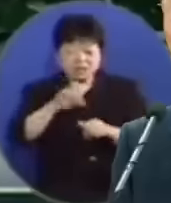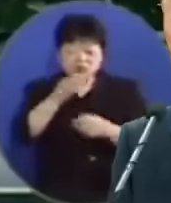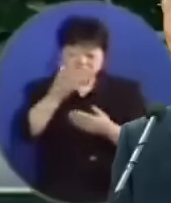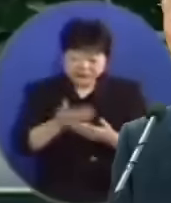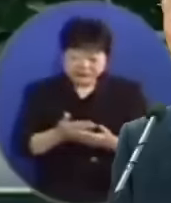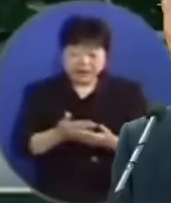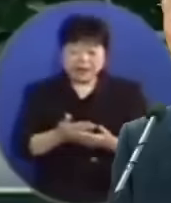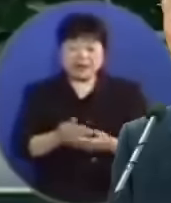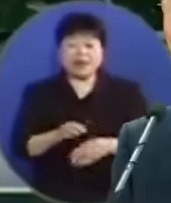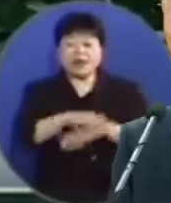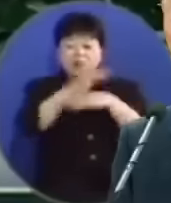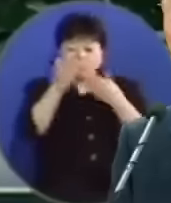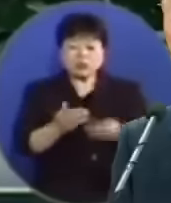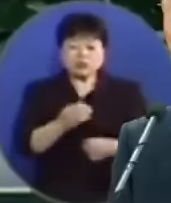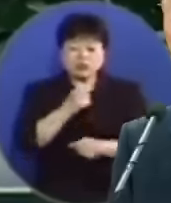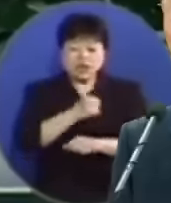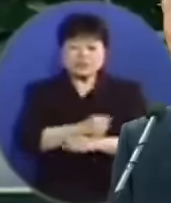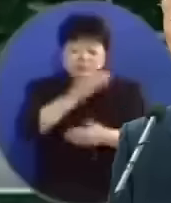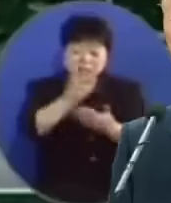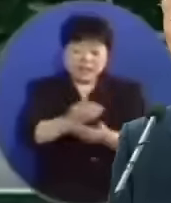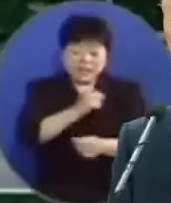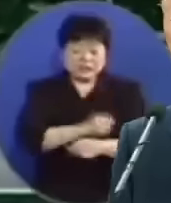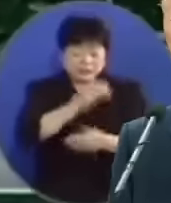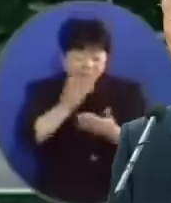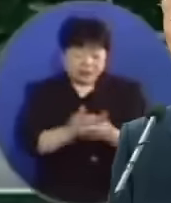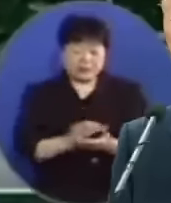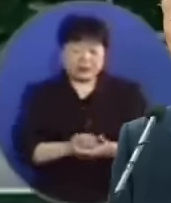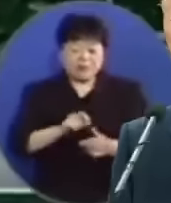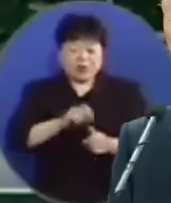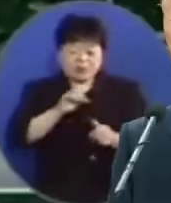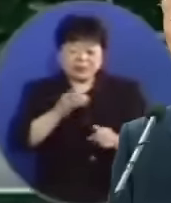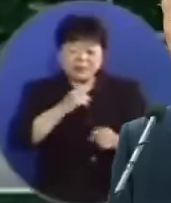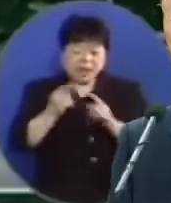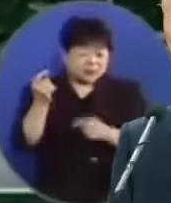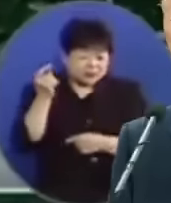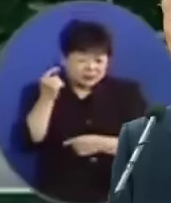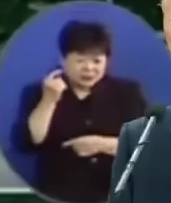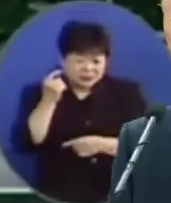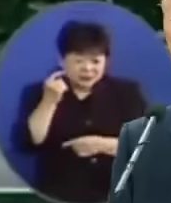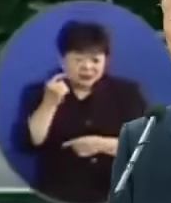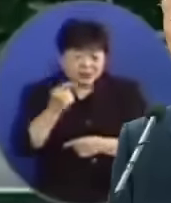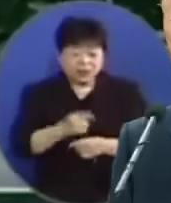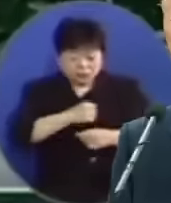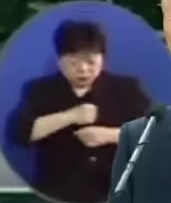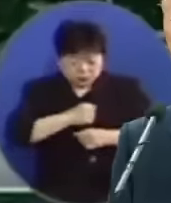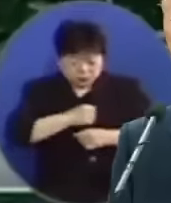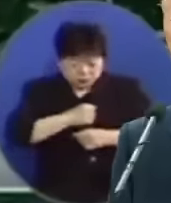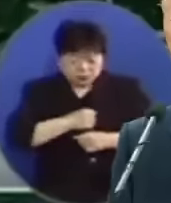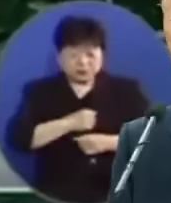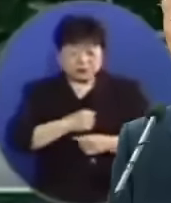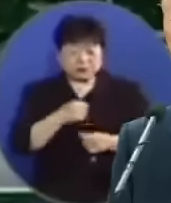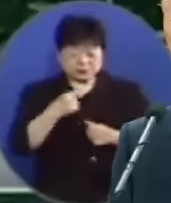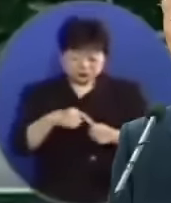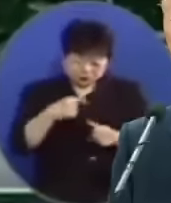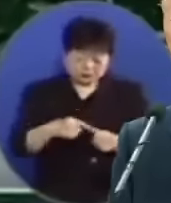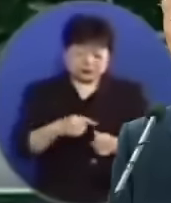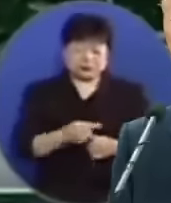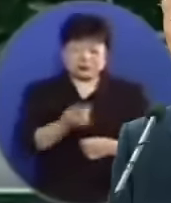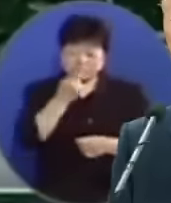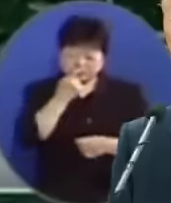것이다, 전부 하지 마라 벌 받는다는 소리만 하니까 경계에 경계를 더하고 교훈에 교훈을